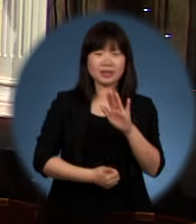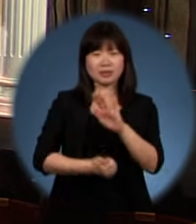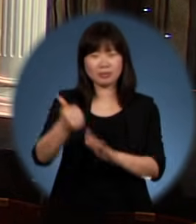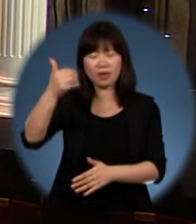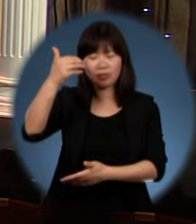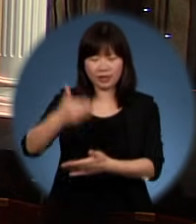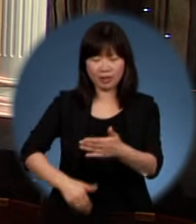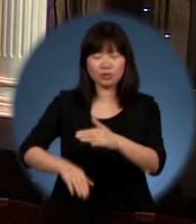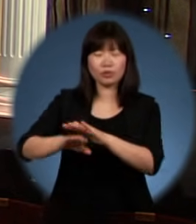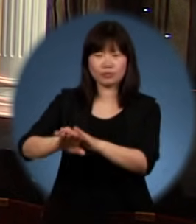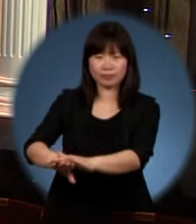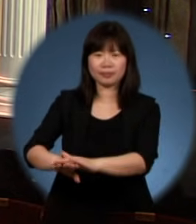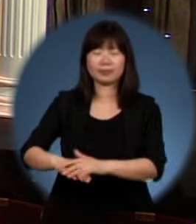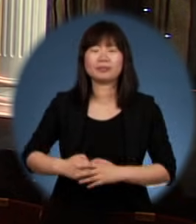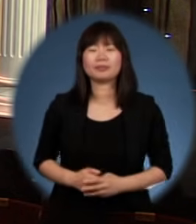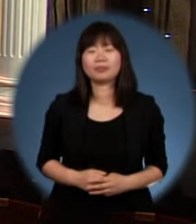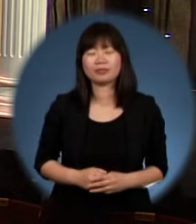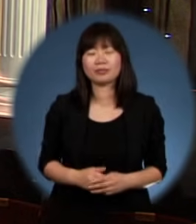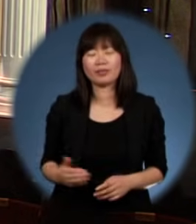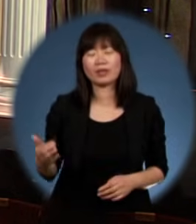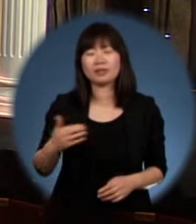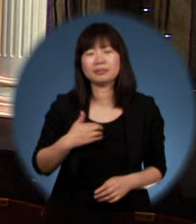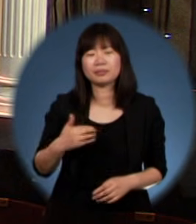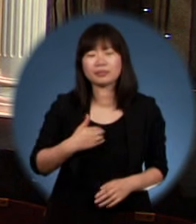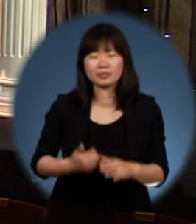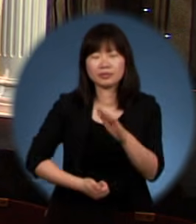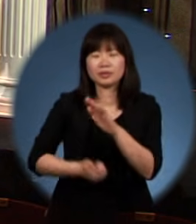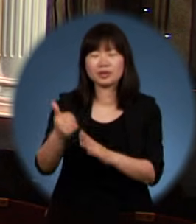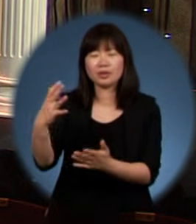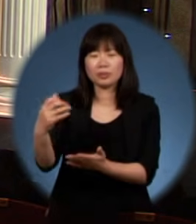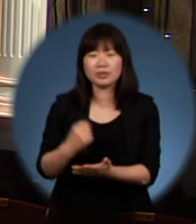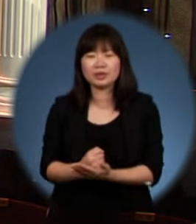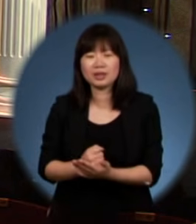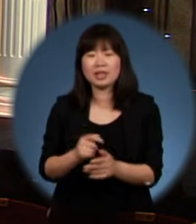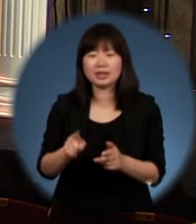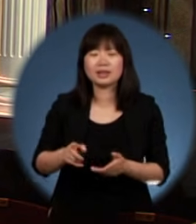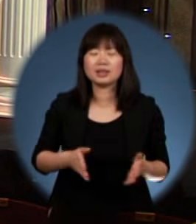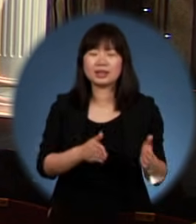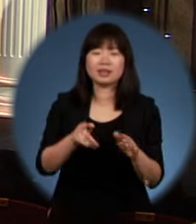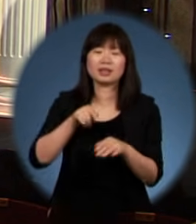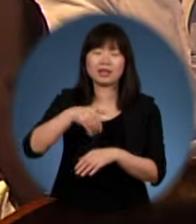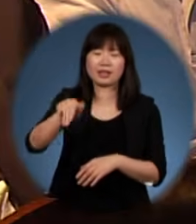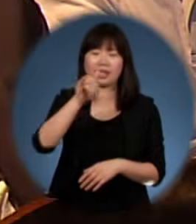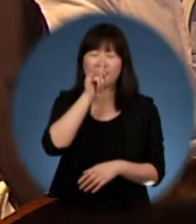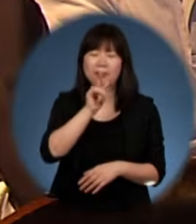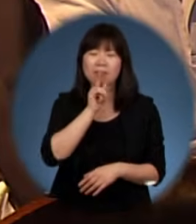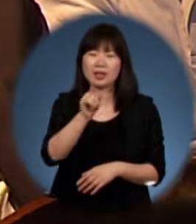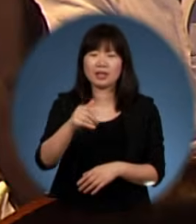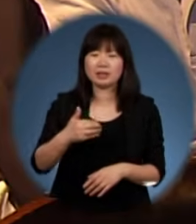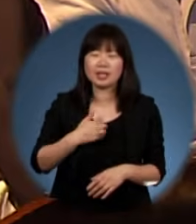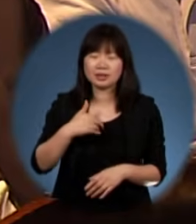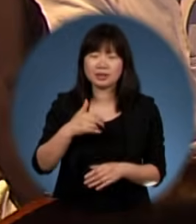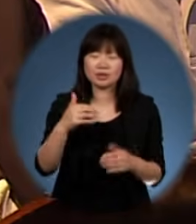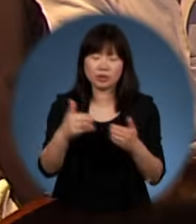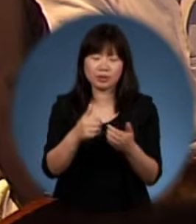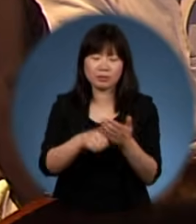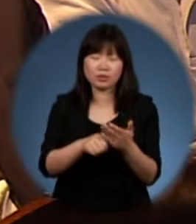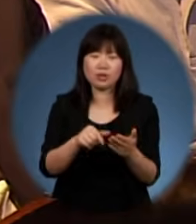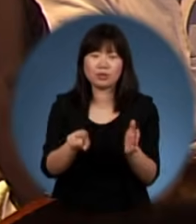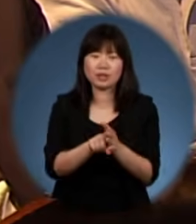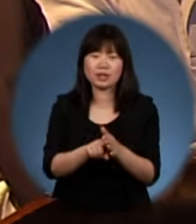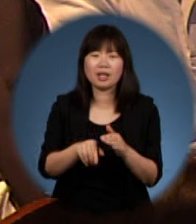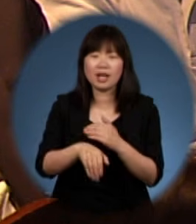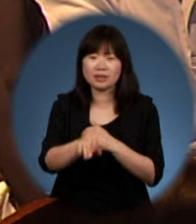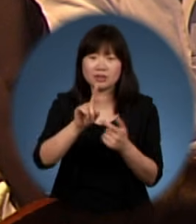남겨 2개소 나는 실망을 품고 이 길을 간다는 것입니다 예 나는 전리품을 도 위에서